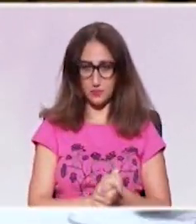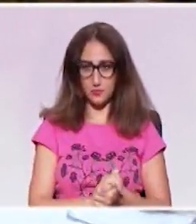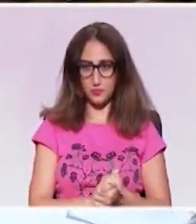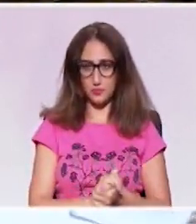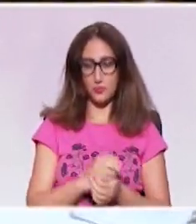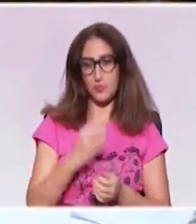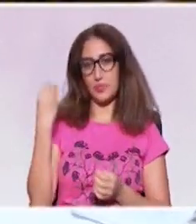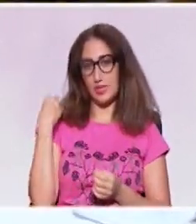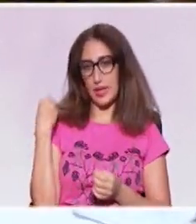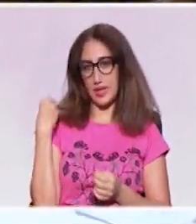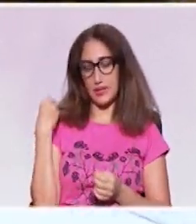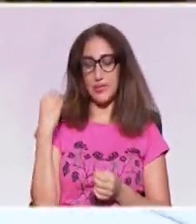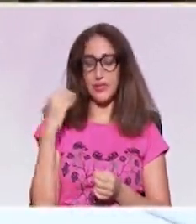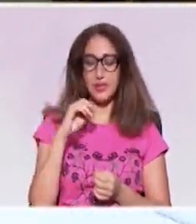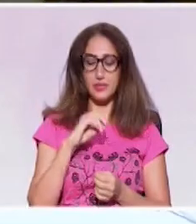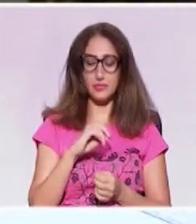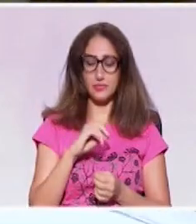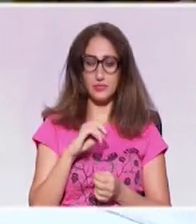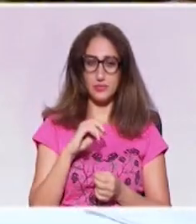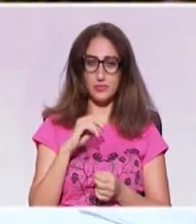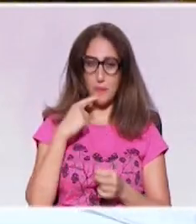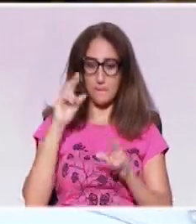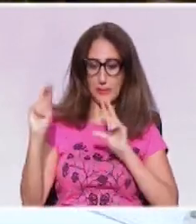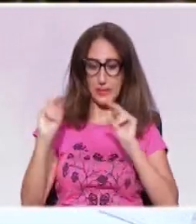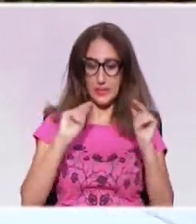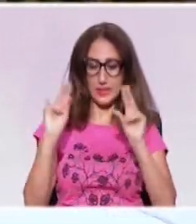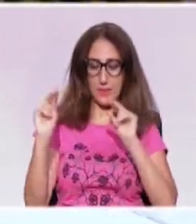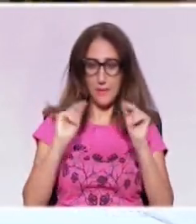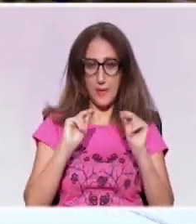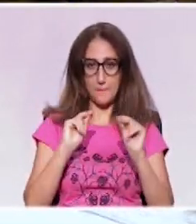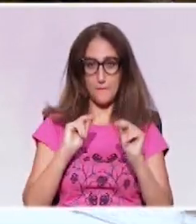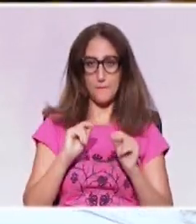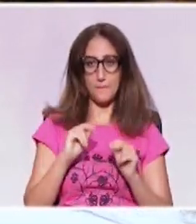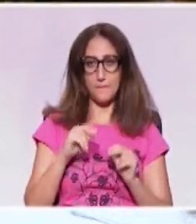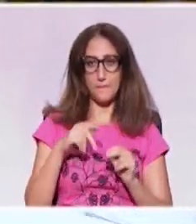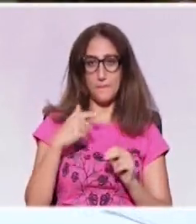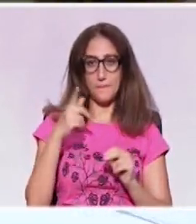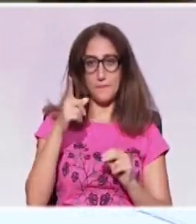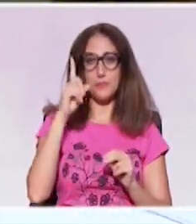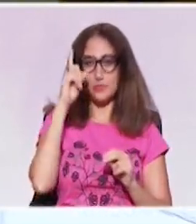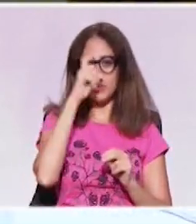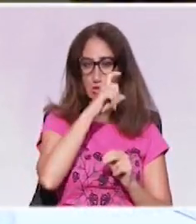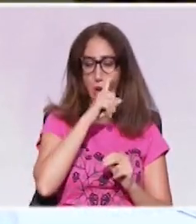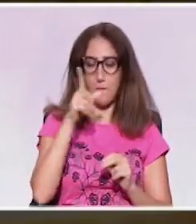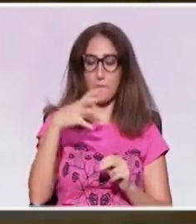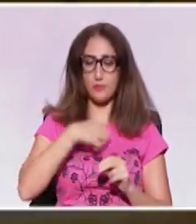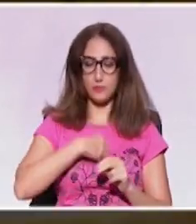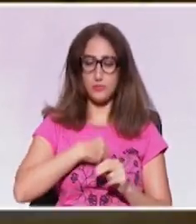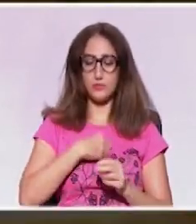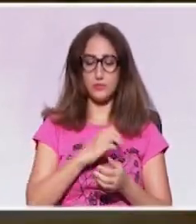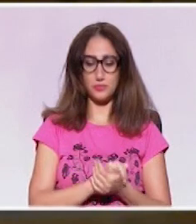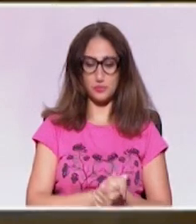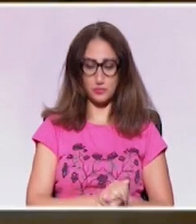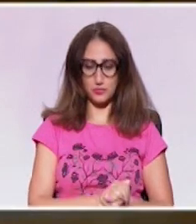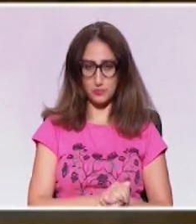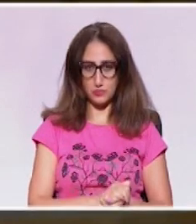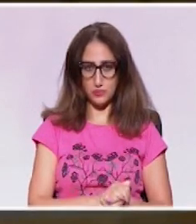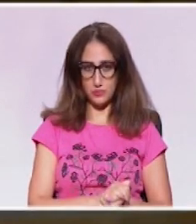بلغتني الخبر، او شخصيه ناديه صديقه ليا برضو هي اللي جت وبلغتني الخبر، فكان موضوع صعب قوي. لاي